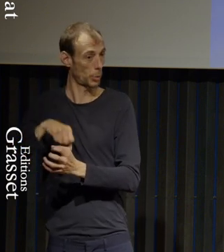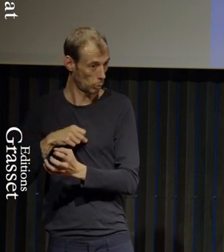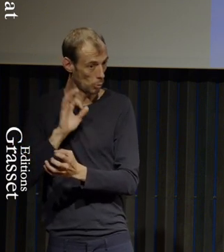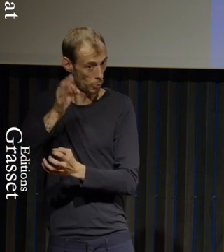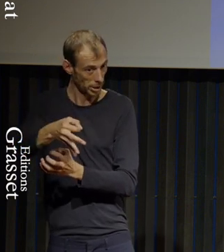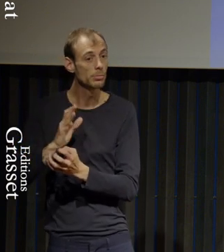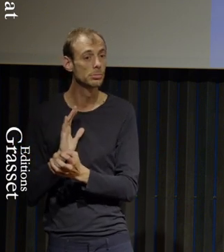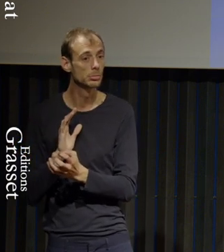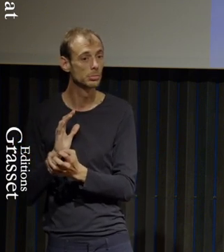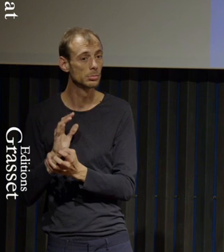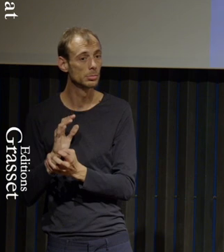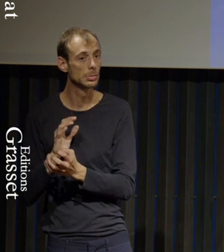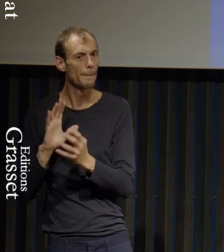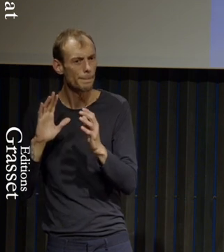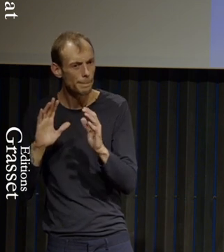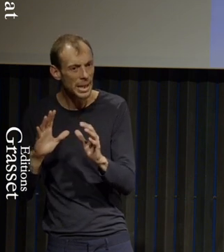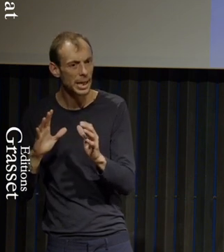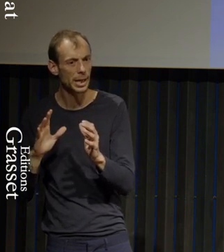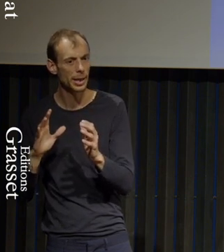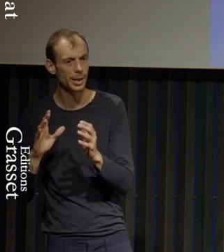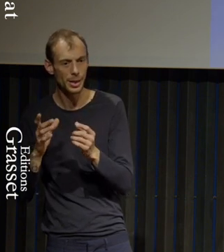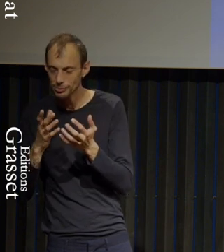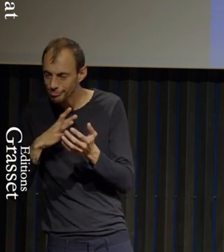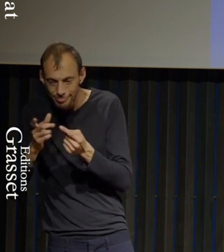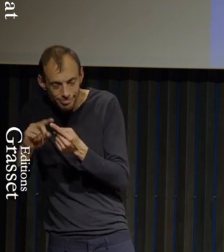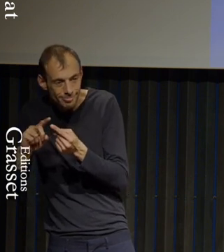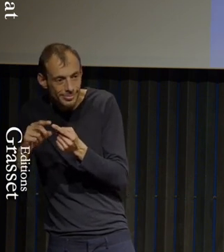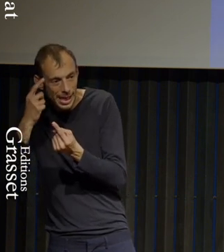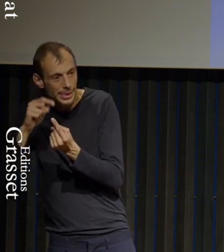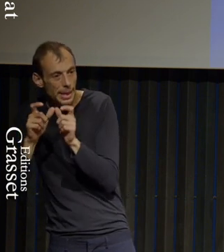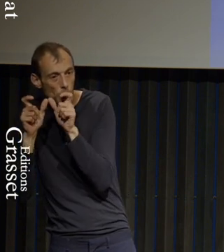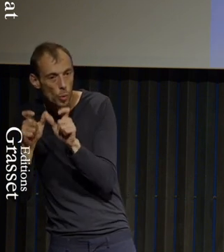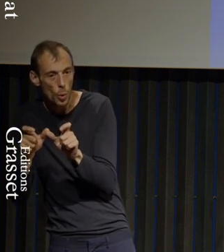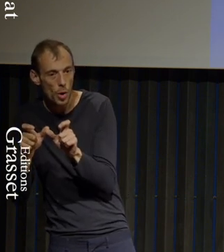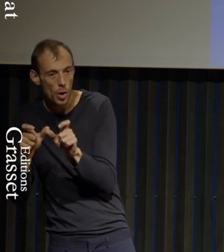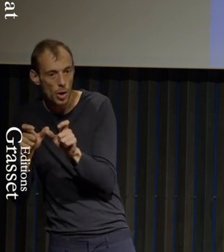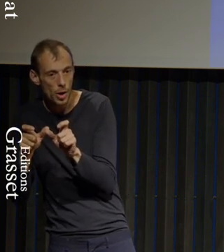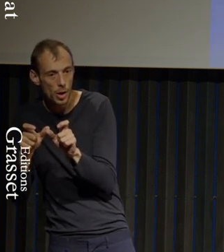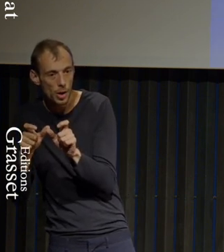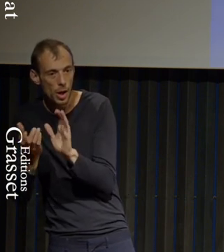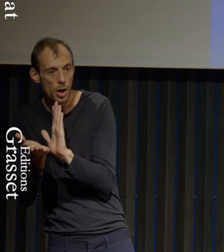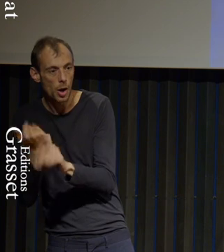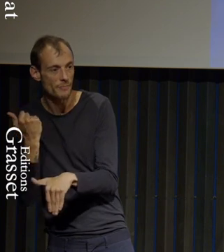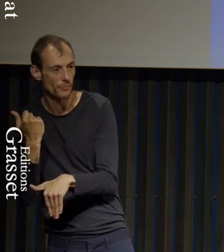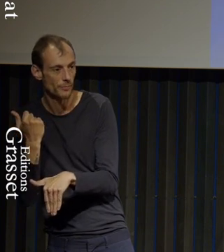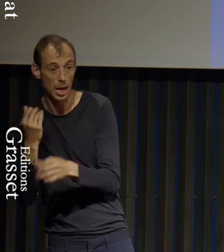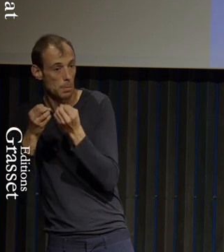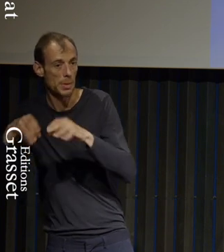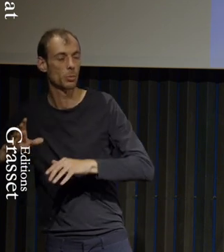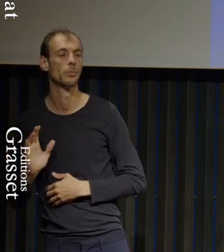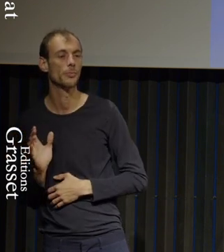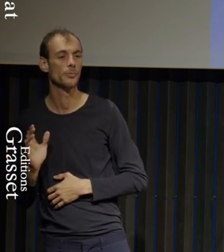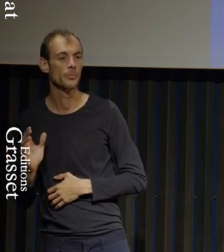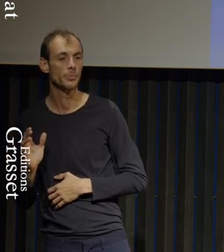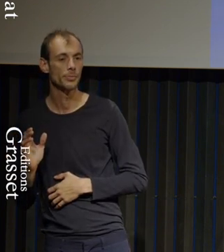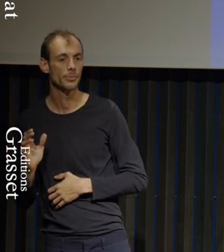d'information est supérieur. Mais on a perdu certains systèmes de vérification de l'information. Autrement dit, nous